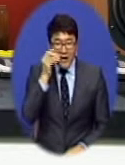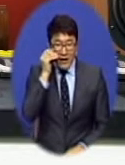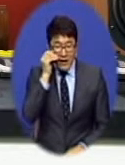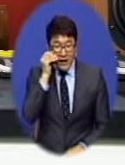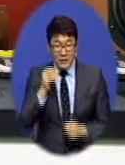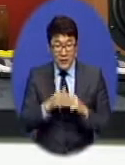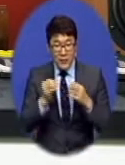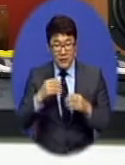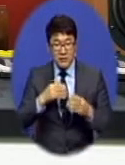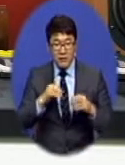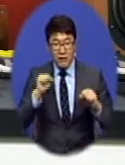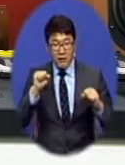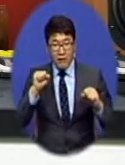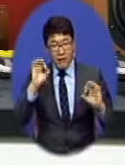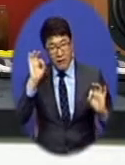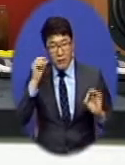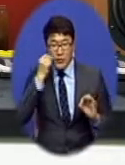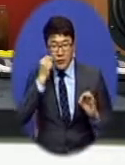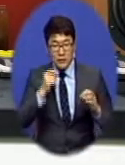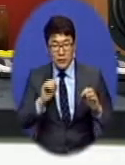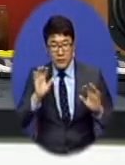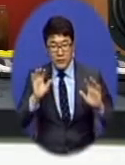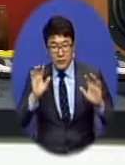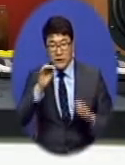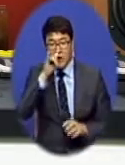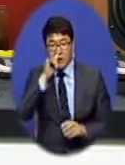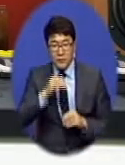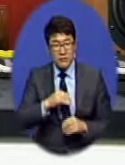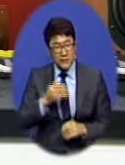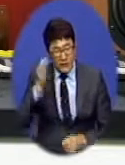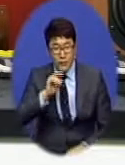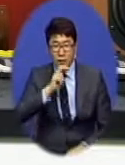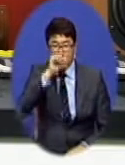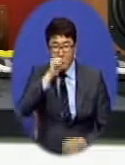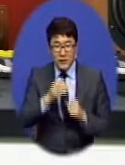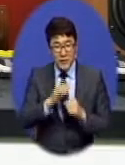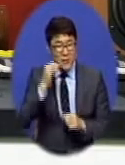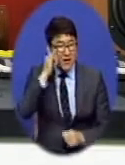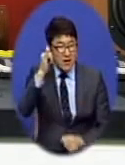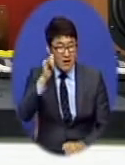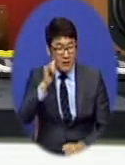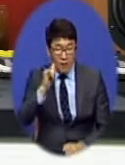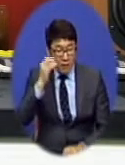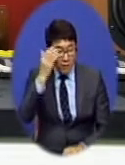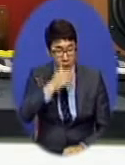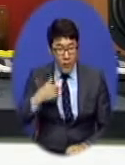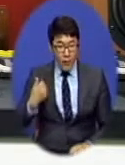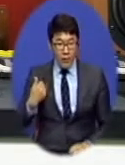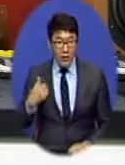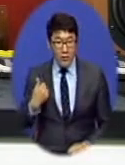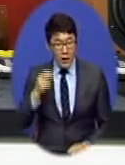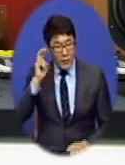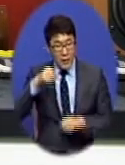좀 많이 떨거든요. 예. 그래서 막 이제 또 노래 좋아해서 한 번 더 신청하고 합니다. 전혀 모르겠습니다. 예. 너무